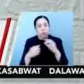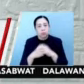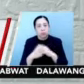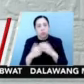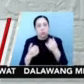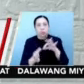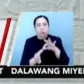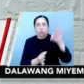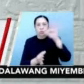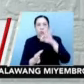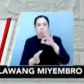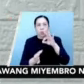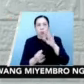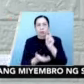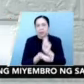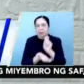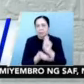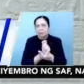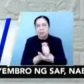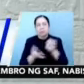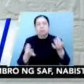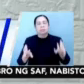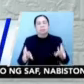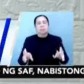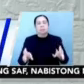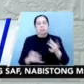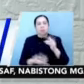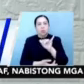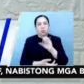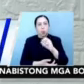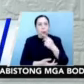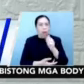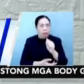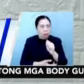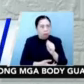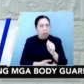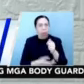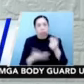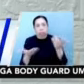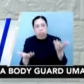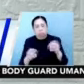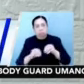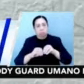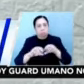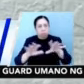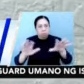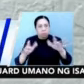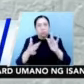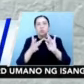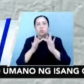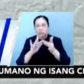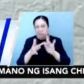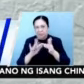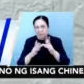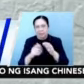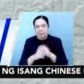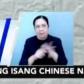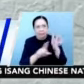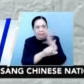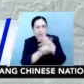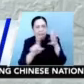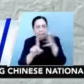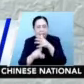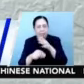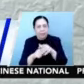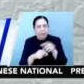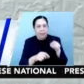yoga, at pinapakalat nila to sa ano, sa social media. Yung main subject natin